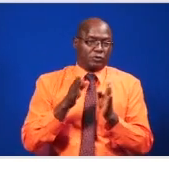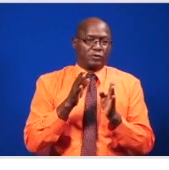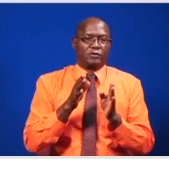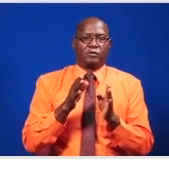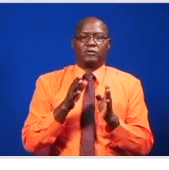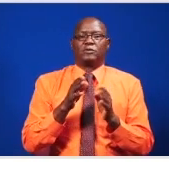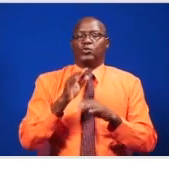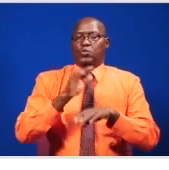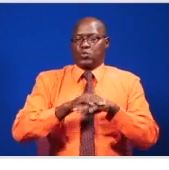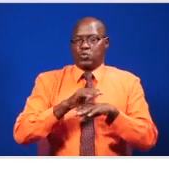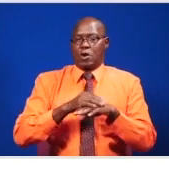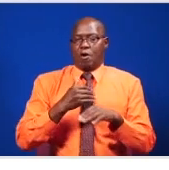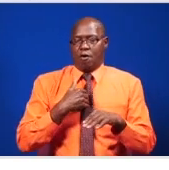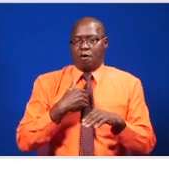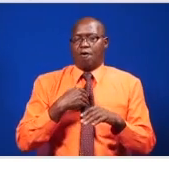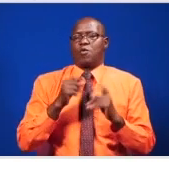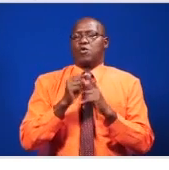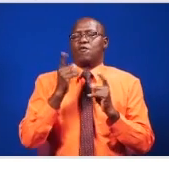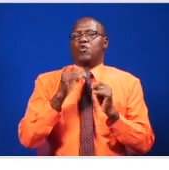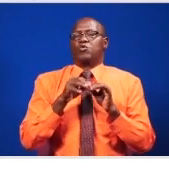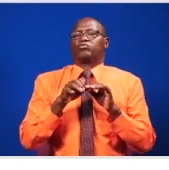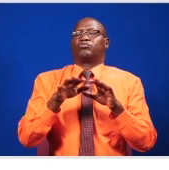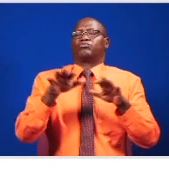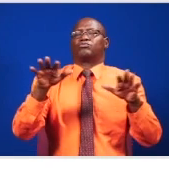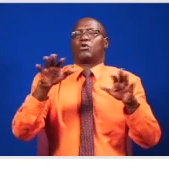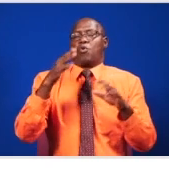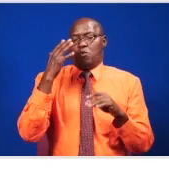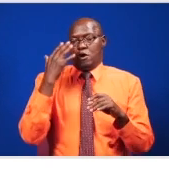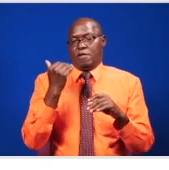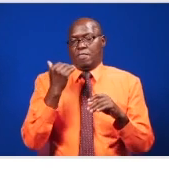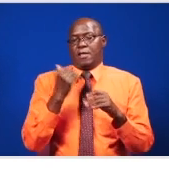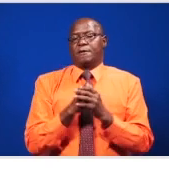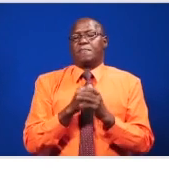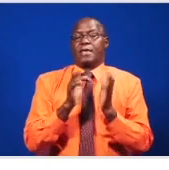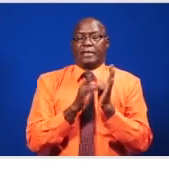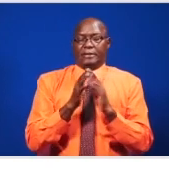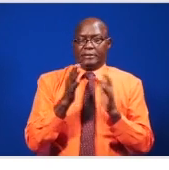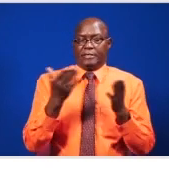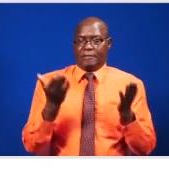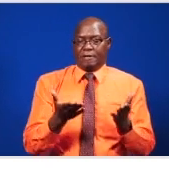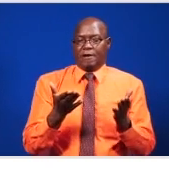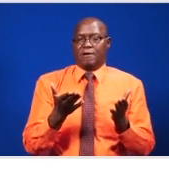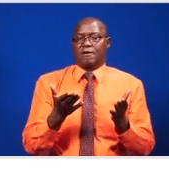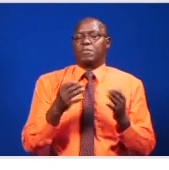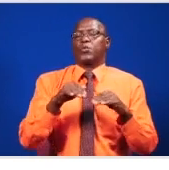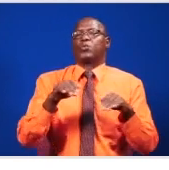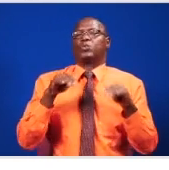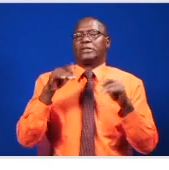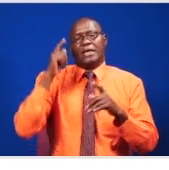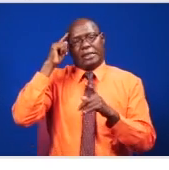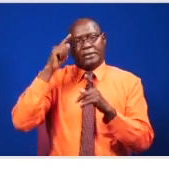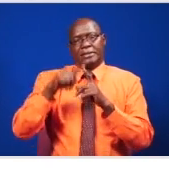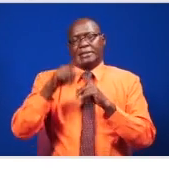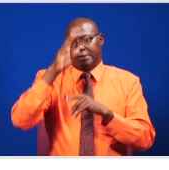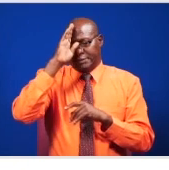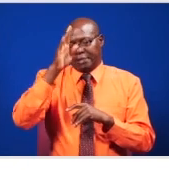tuna nafasi nzuri sana ya kueneza neno la Bwana. Maanake hapa Wakristo hawapaswi kungoja hadi Jumapili